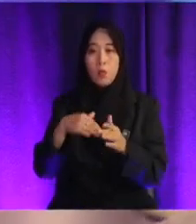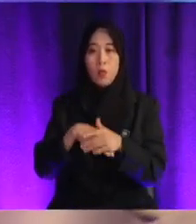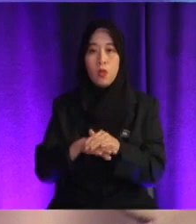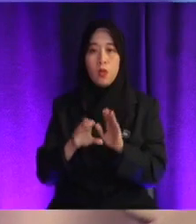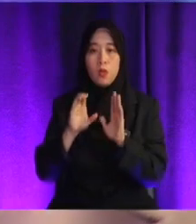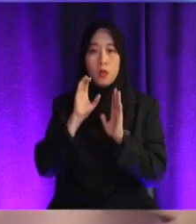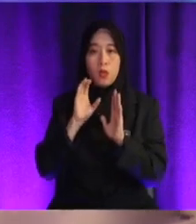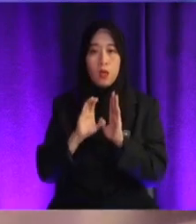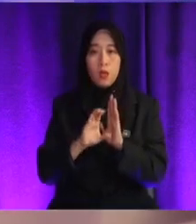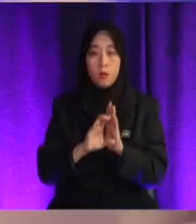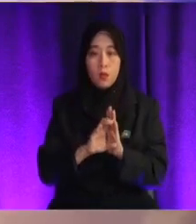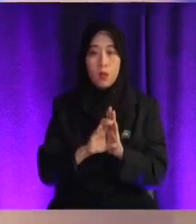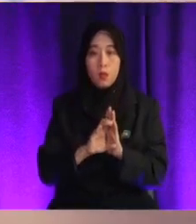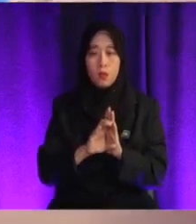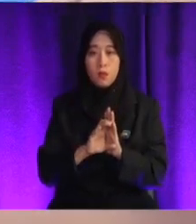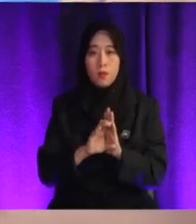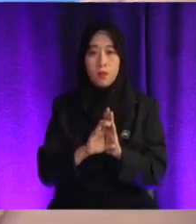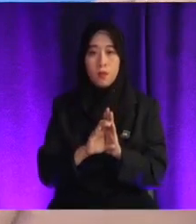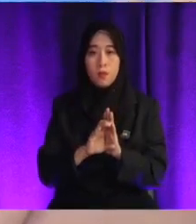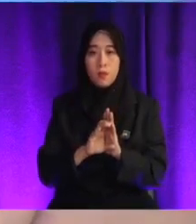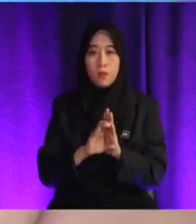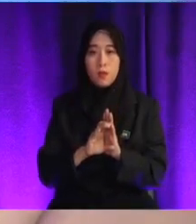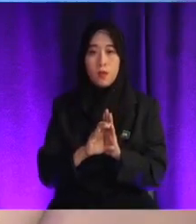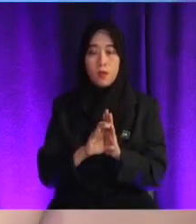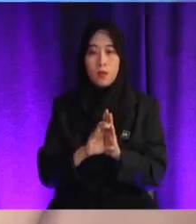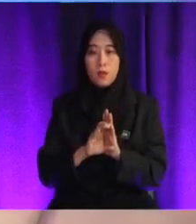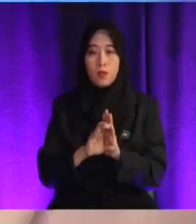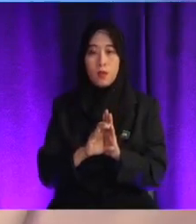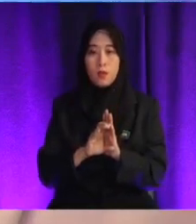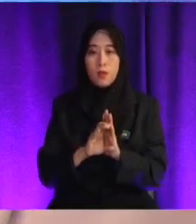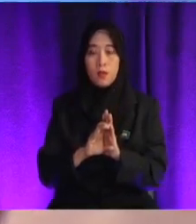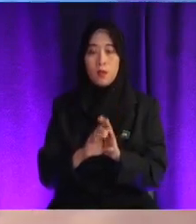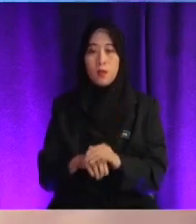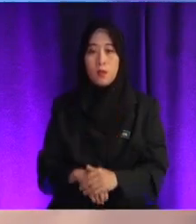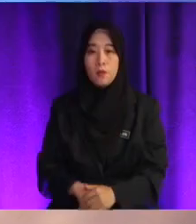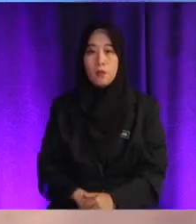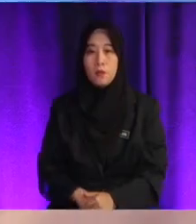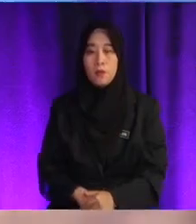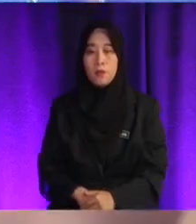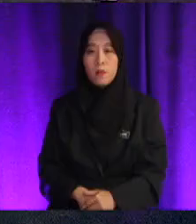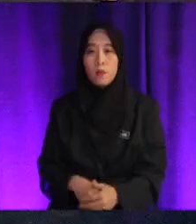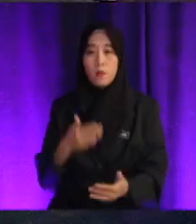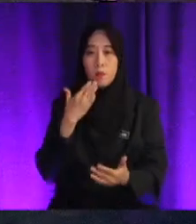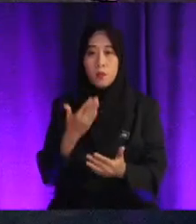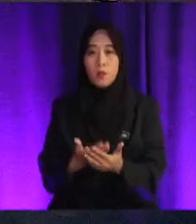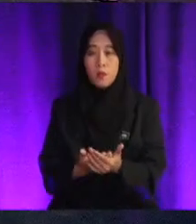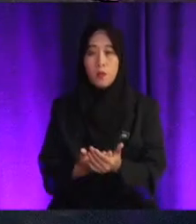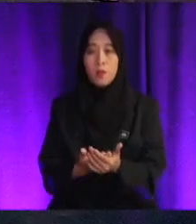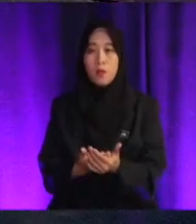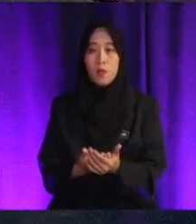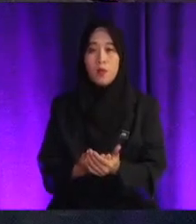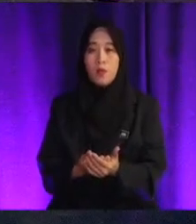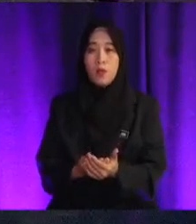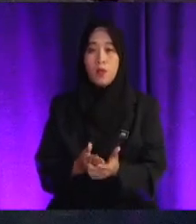Boleh Akmal tunjukkan terminal. Terminal pemampat tu. Okey. Baik, cikgu. Okey.